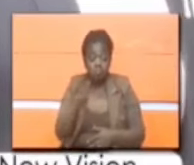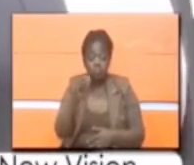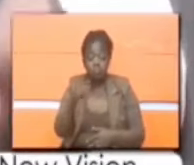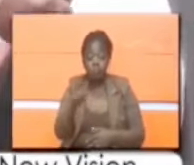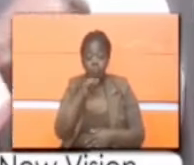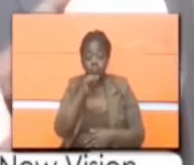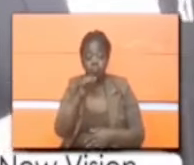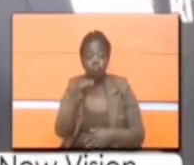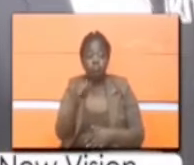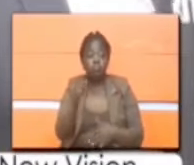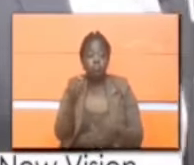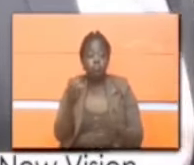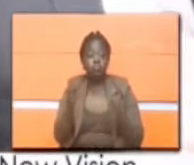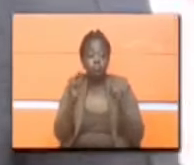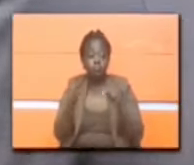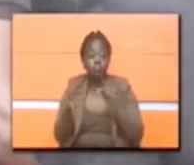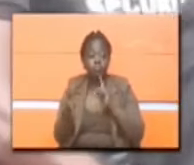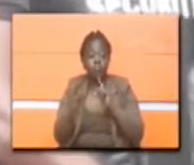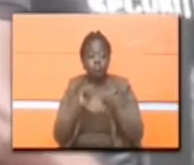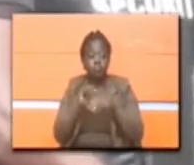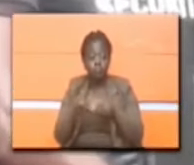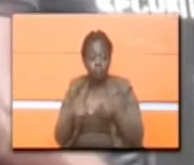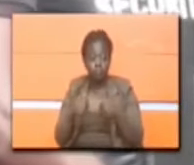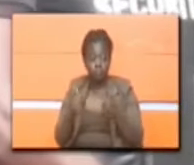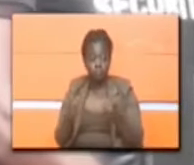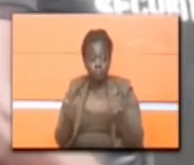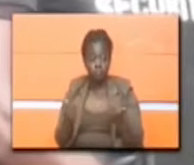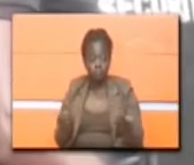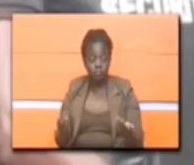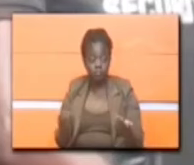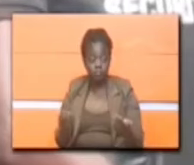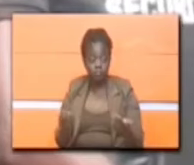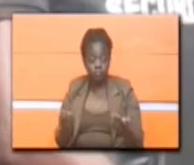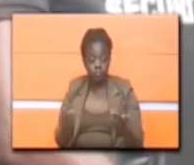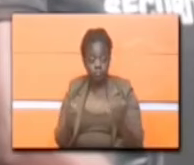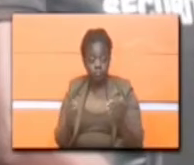gyabwe obutamwogerako nti ensi temanye.